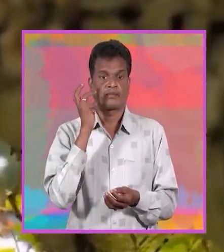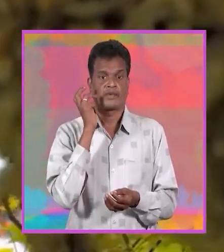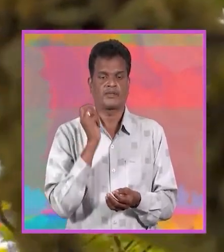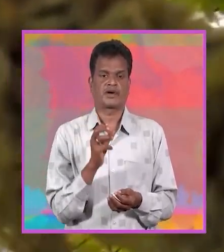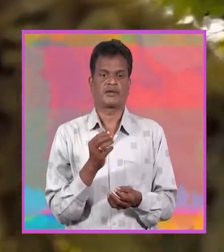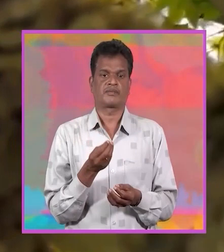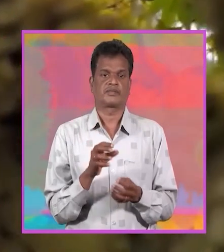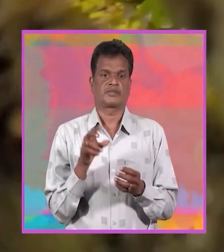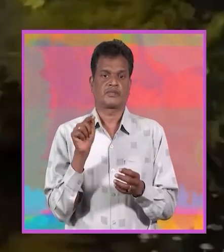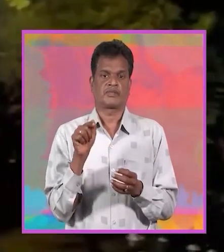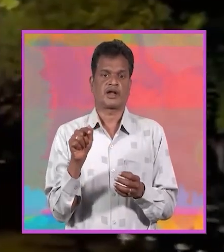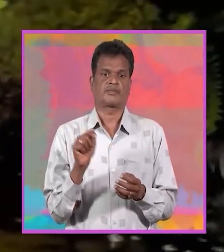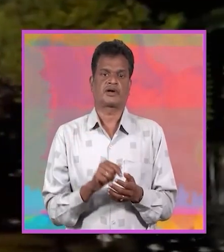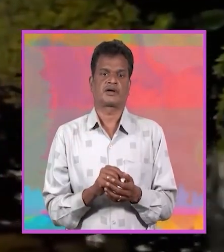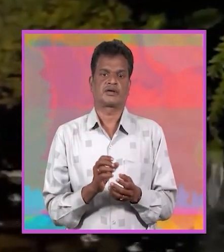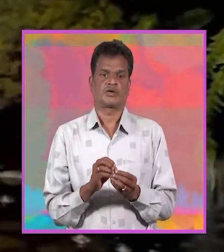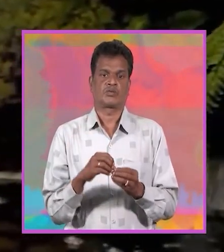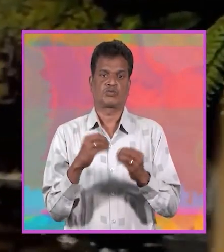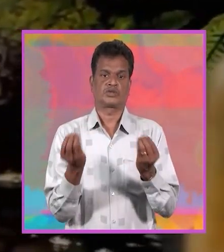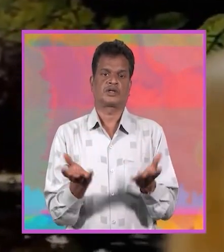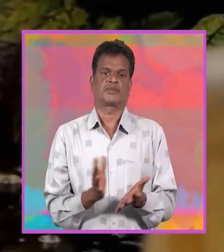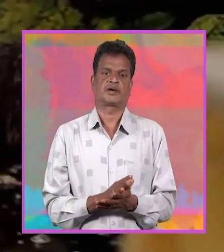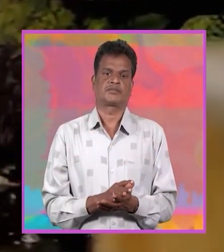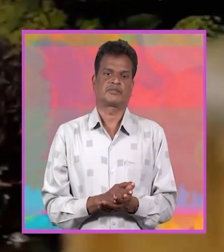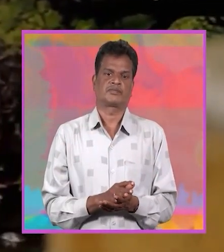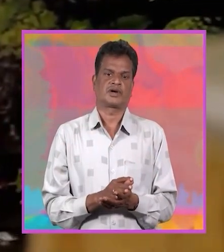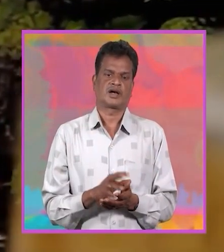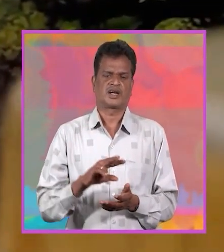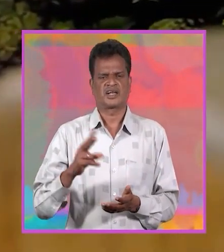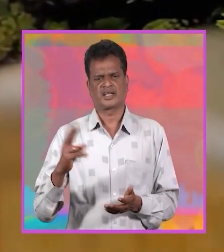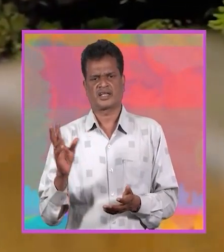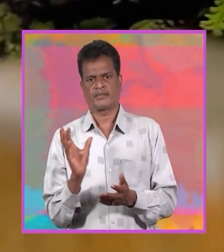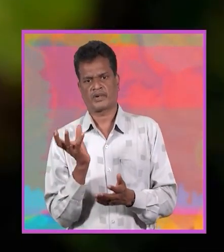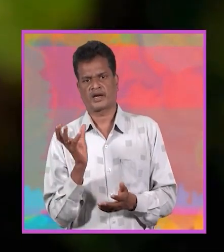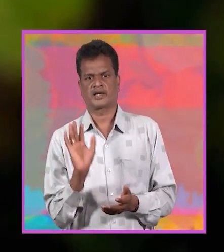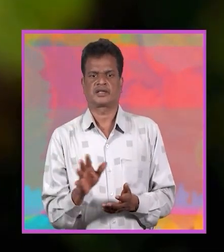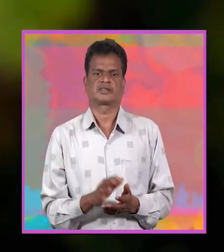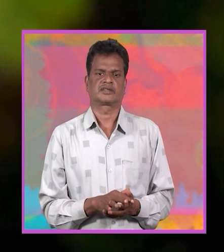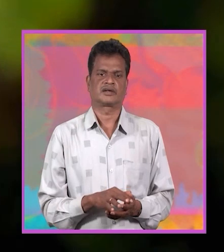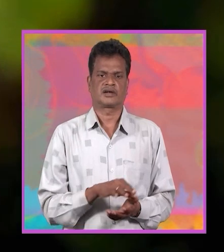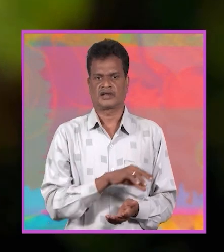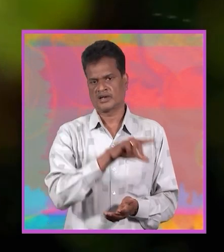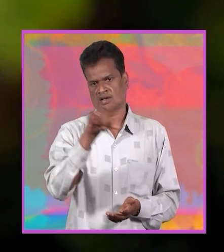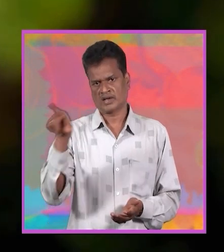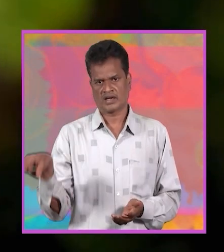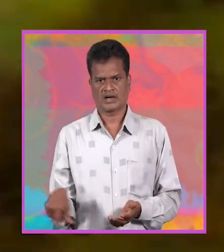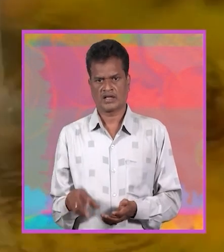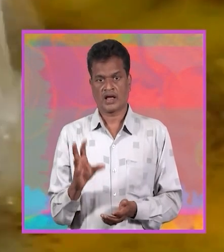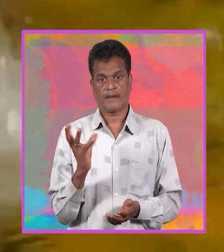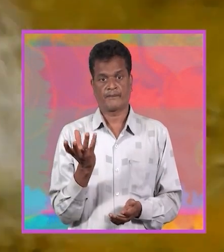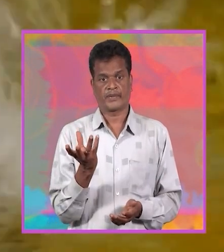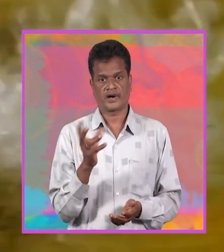பலாப்பழம், முந்திரி பழம், அண்ணாச்சி பழம், இப்படி நிறைய பழங்கள் இருக்குது. எல்லாத்தையும் பழம் என்று தான் நம்ம